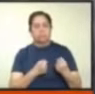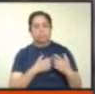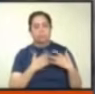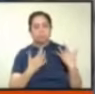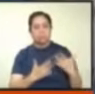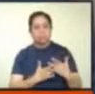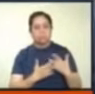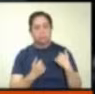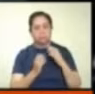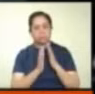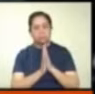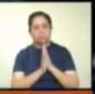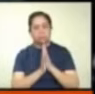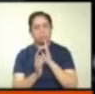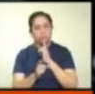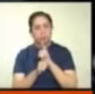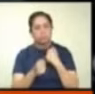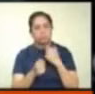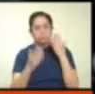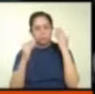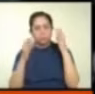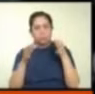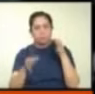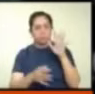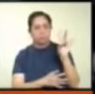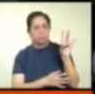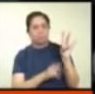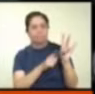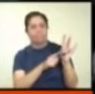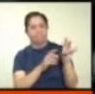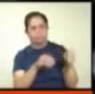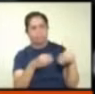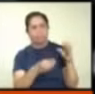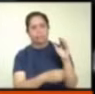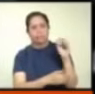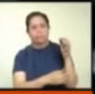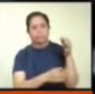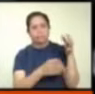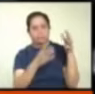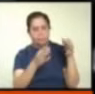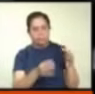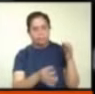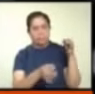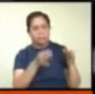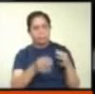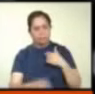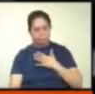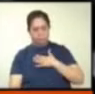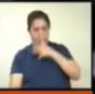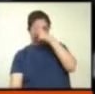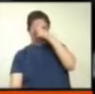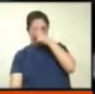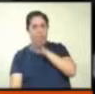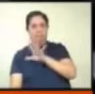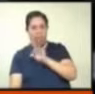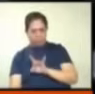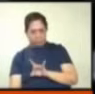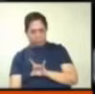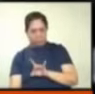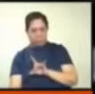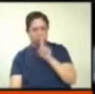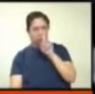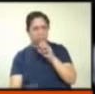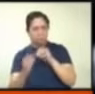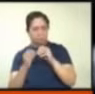Ang pinakahawakan ko na lang ngayon pag nagkaroon ng hustisya yung 57 cases. Kasi pang 58 yung tatay ko eh. Isa pa